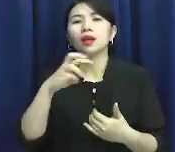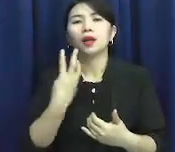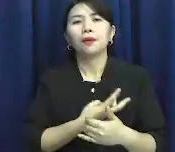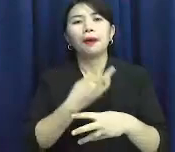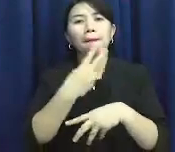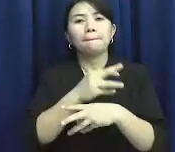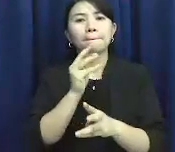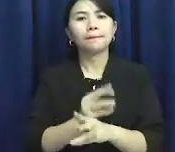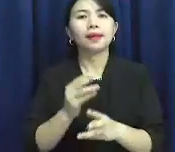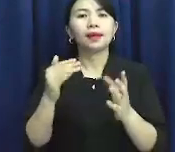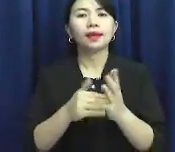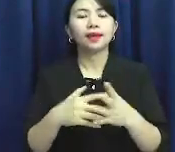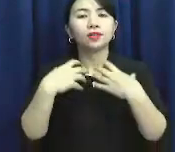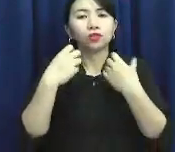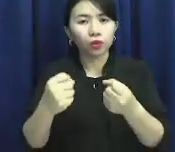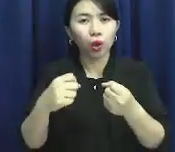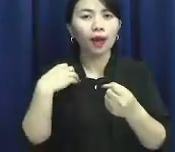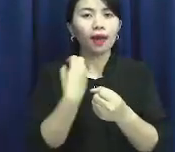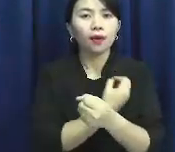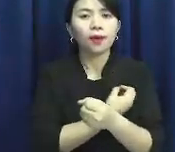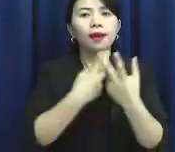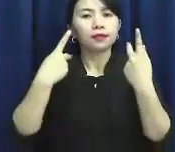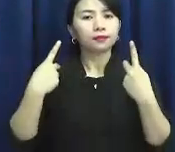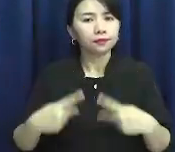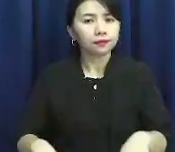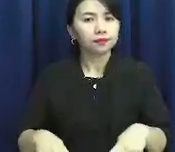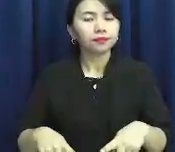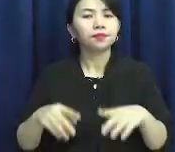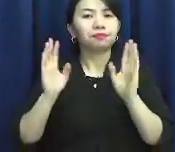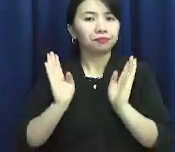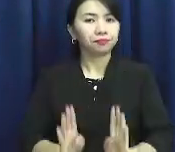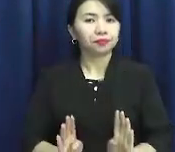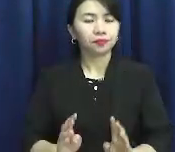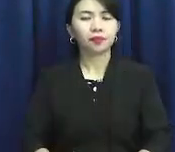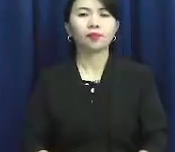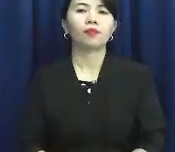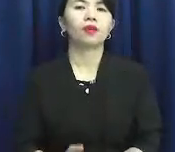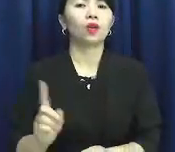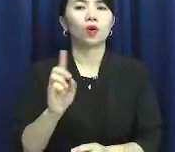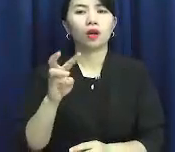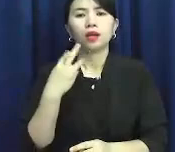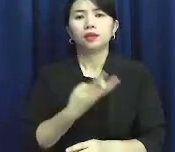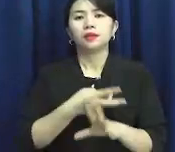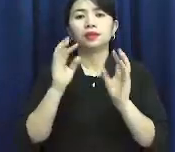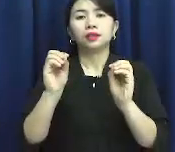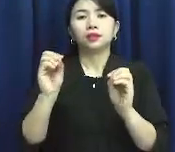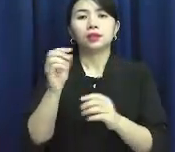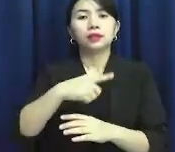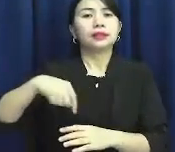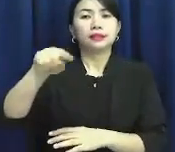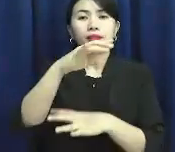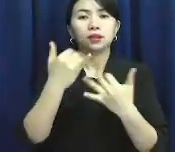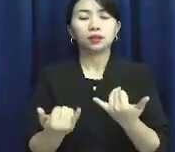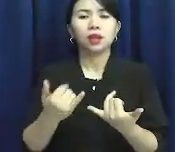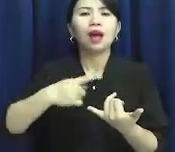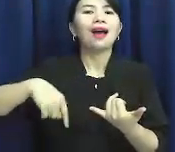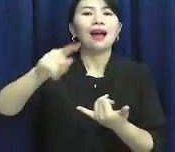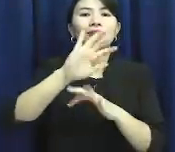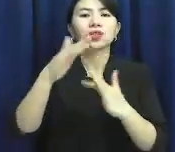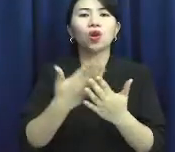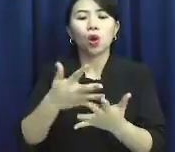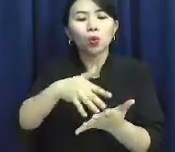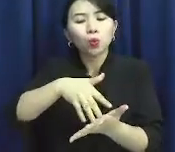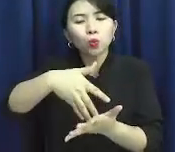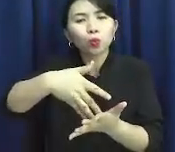yung inyong spiritual. Because sabi ko nga sa inyo, last Sunday dun sa glorification, weak pa tayo physically. Kaya nga